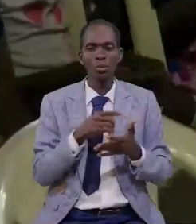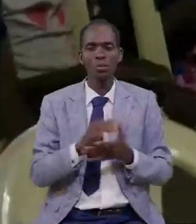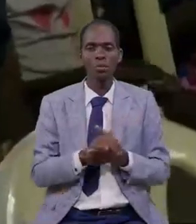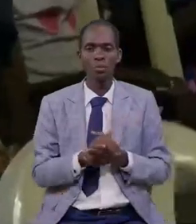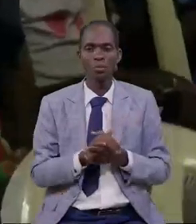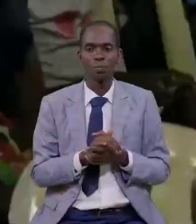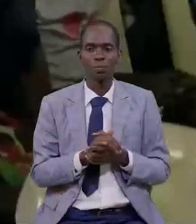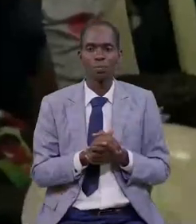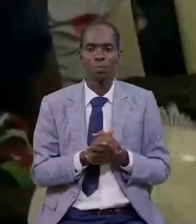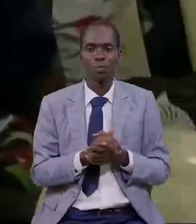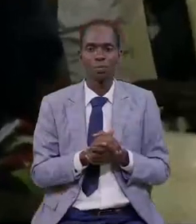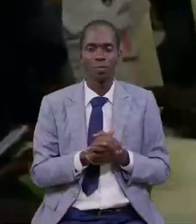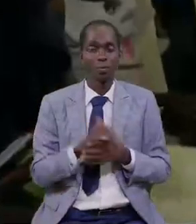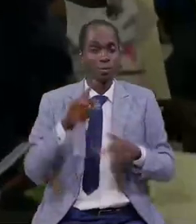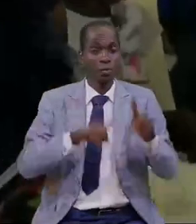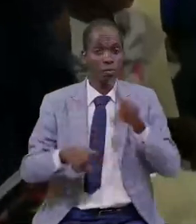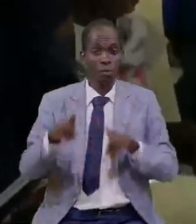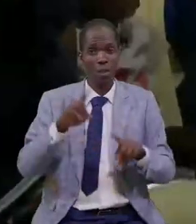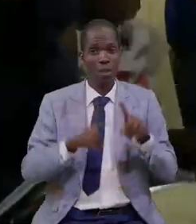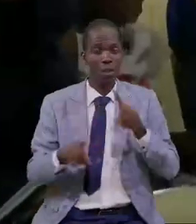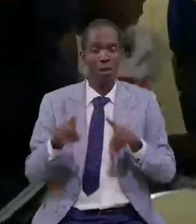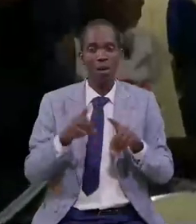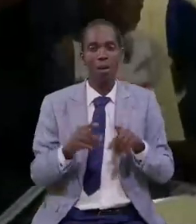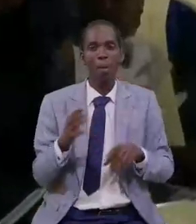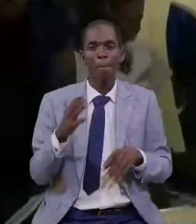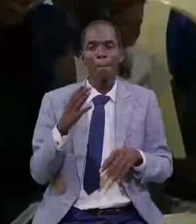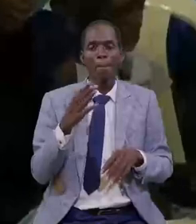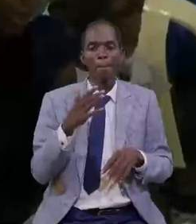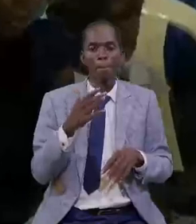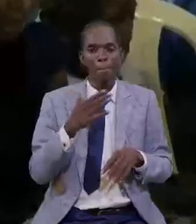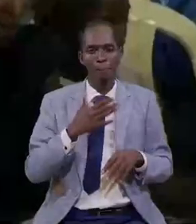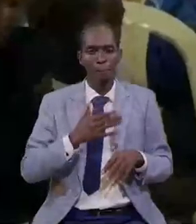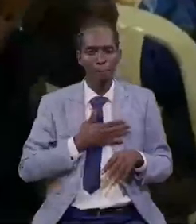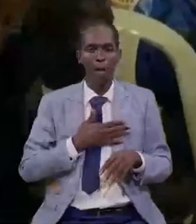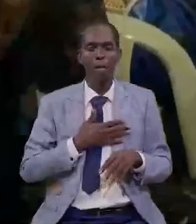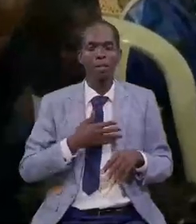annulée dis-le pour toi-même ma condamnation est